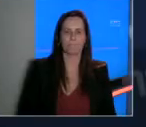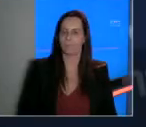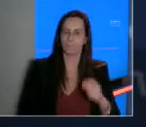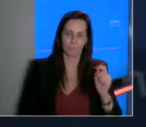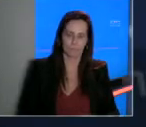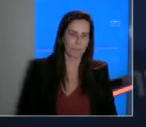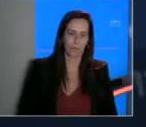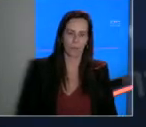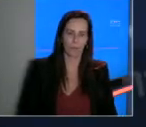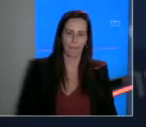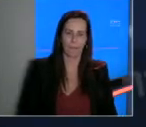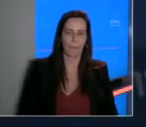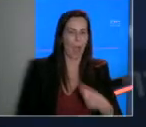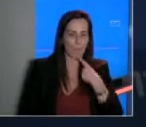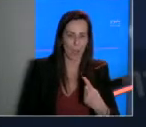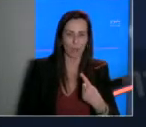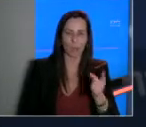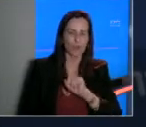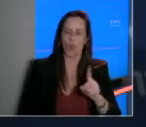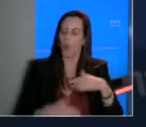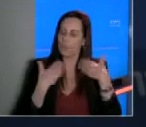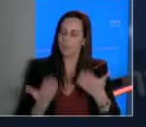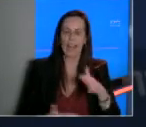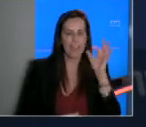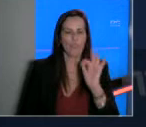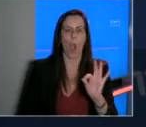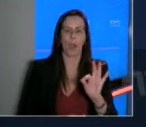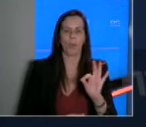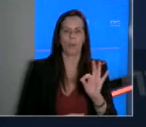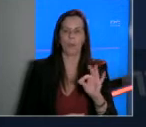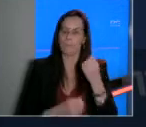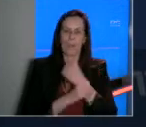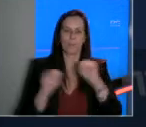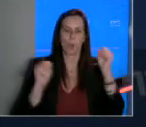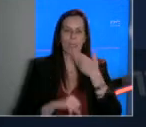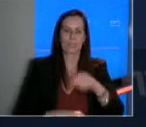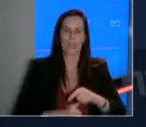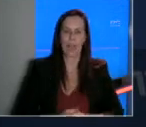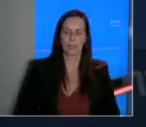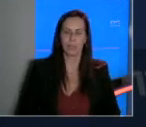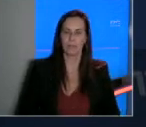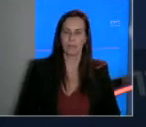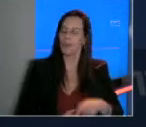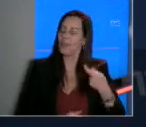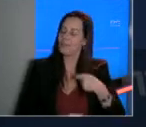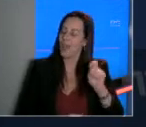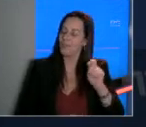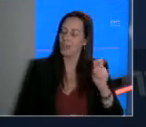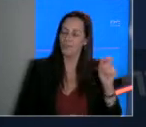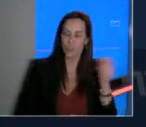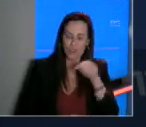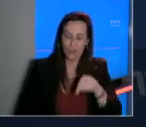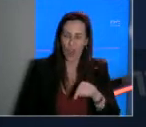אנחנו וקיצונים. אמרנו שלא ניתן לפגוע בדמוקרטיה הישראלית. דווקא בשבוע